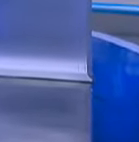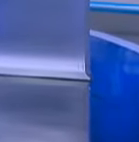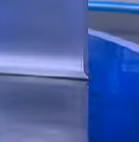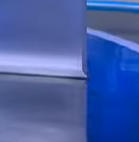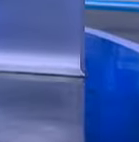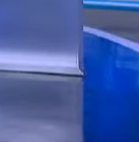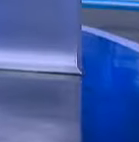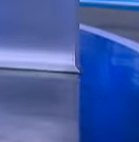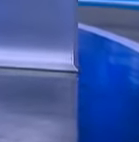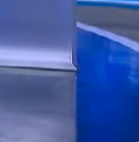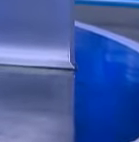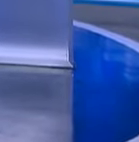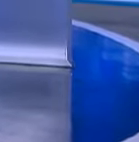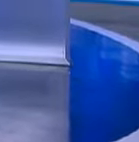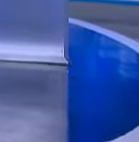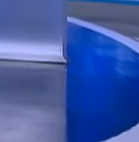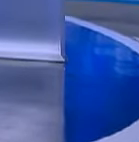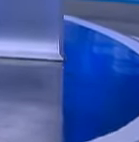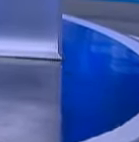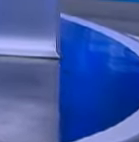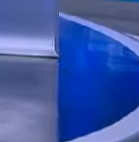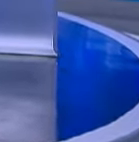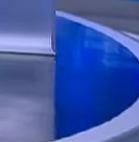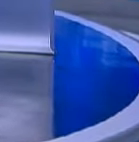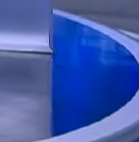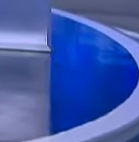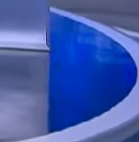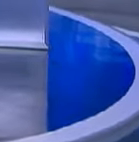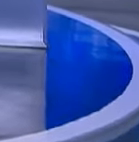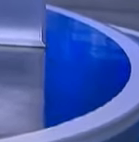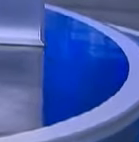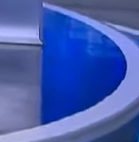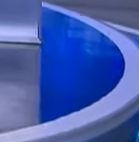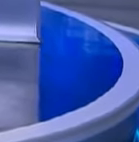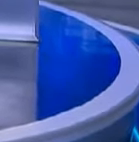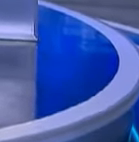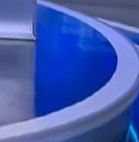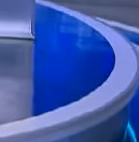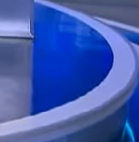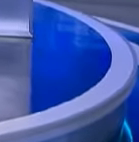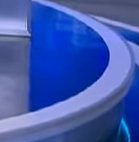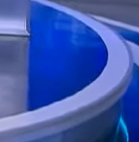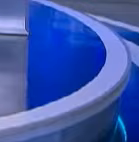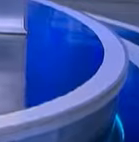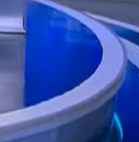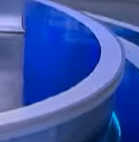RTM di berita.rtm.gov.my. Assalamualaikum. Salam sejahtera.